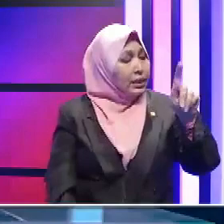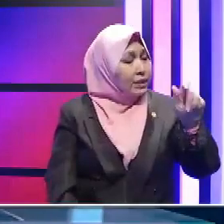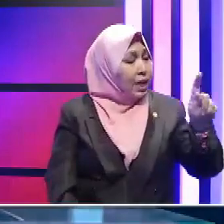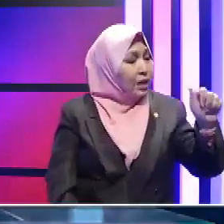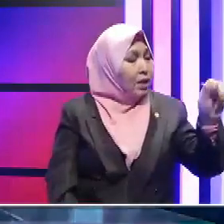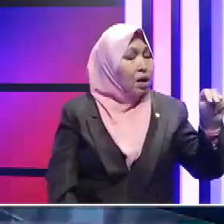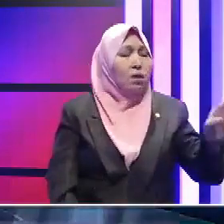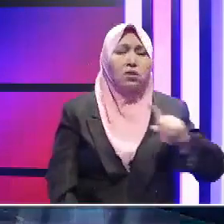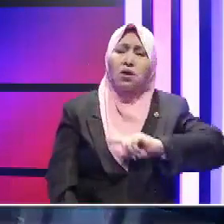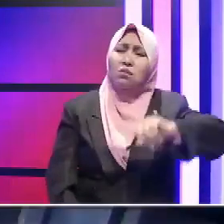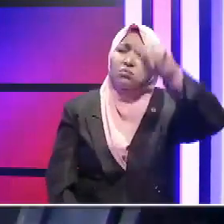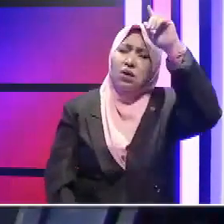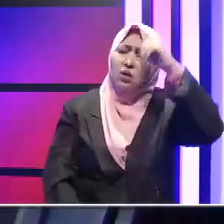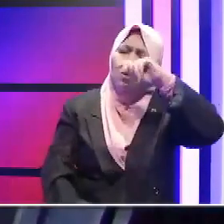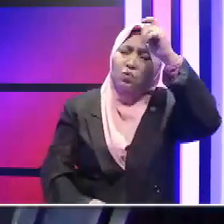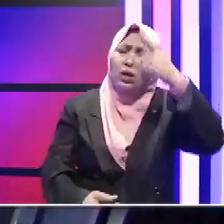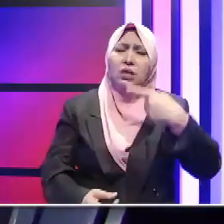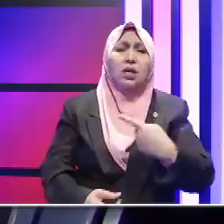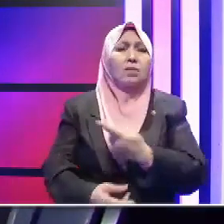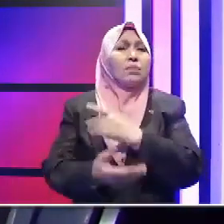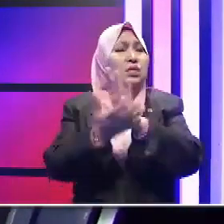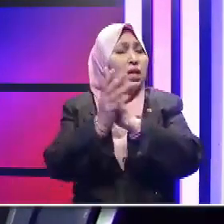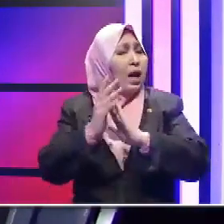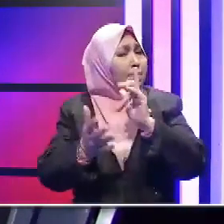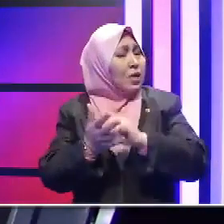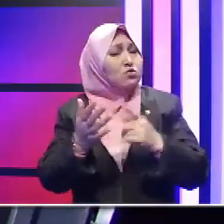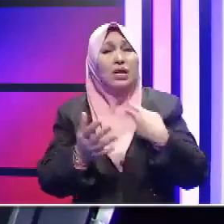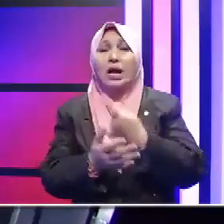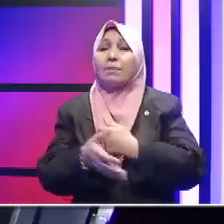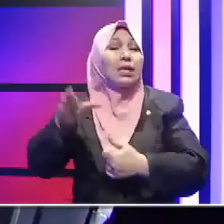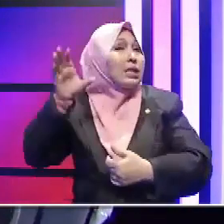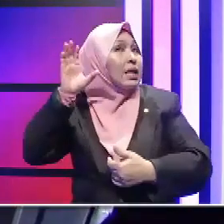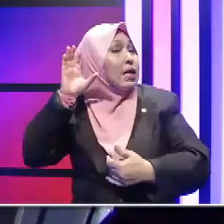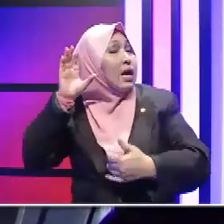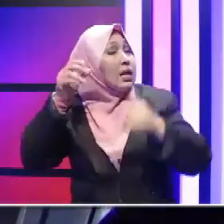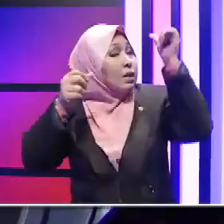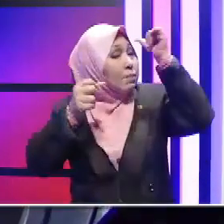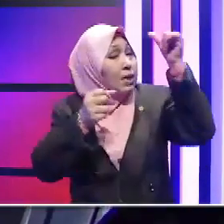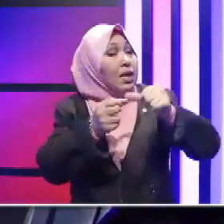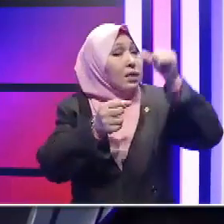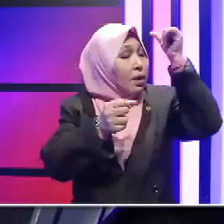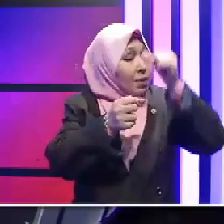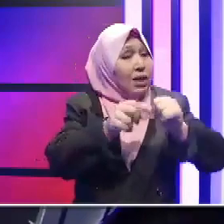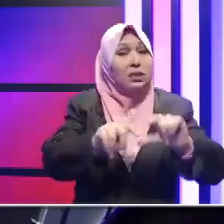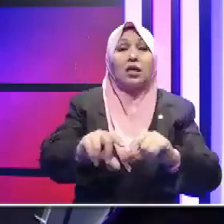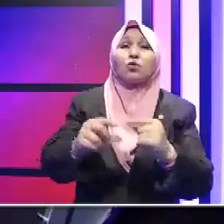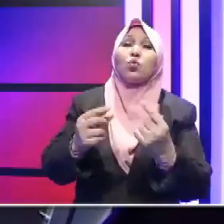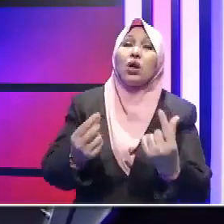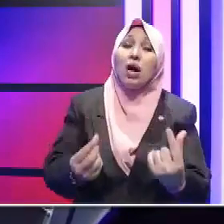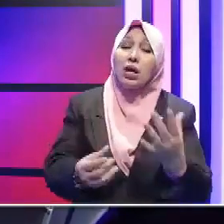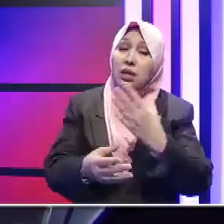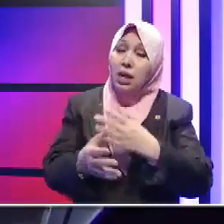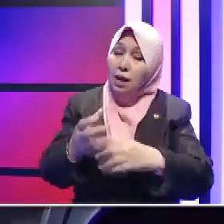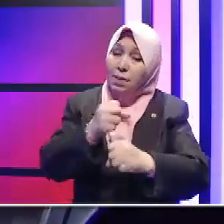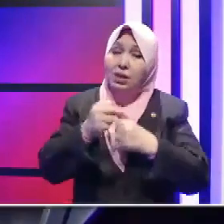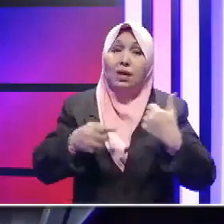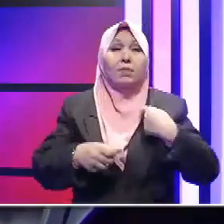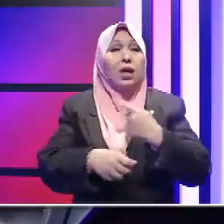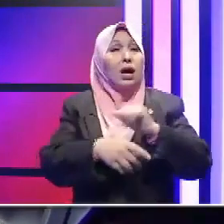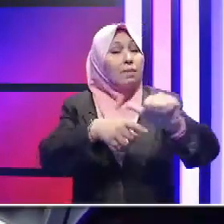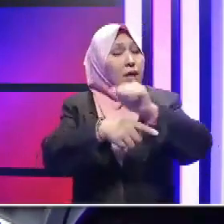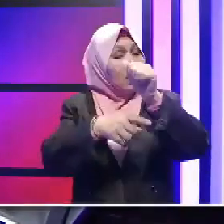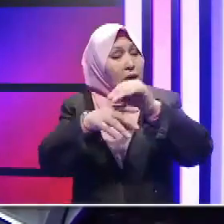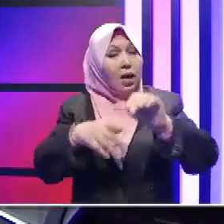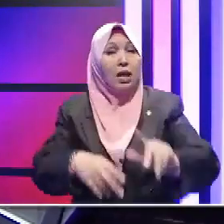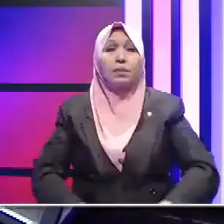yo yo Tuhan kami jadikanlah aku yang telah kami dengar daripada peringatan-peringatan Alquran dapatkannya amalkan dalam